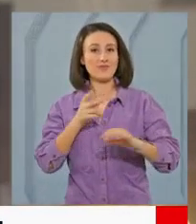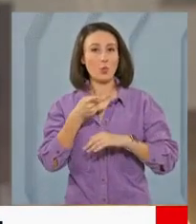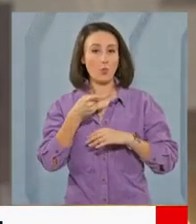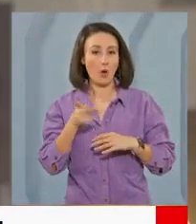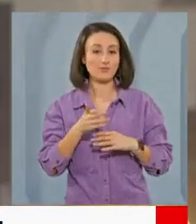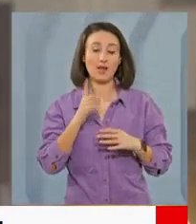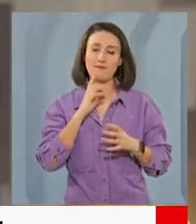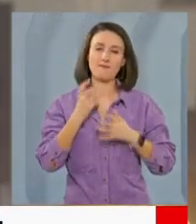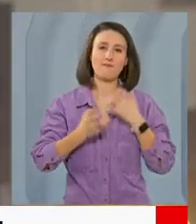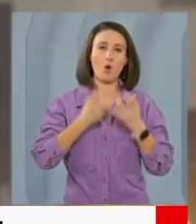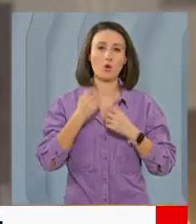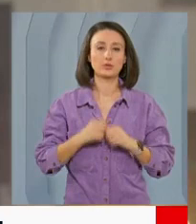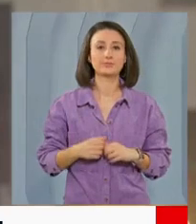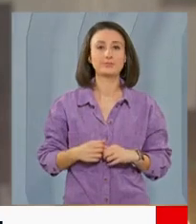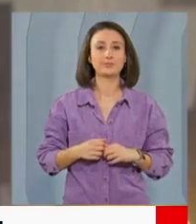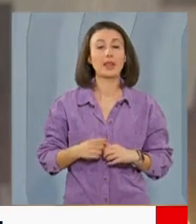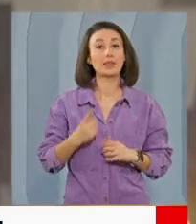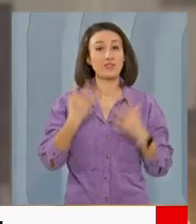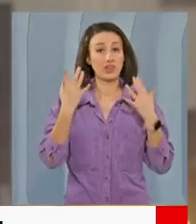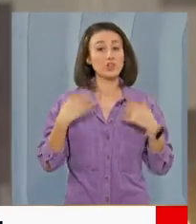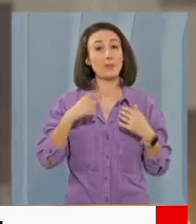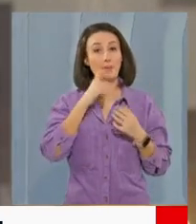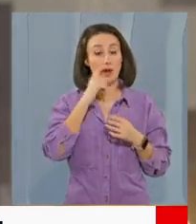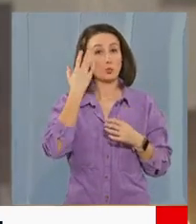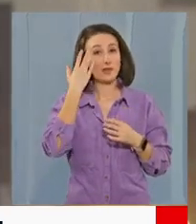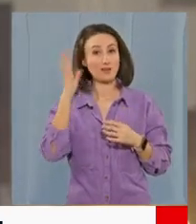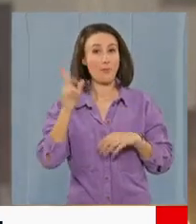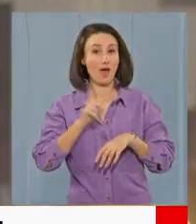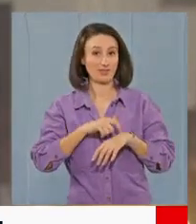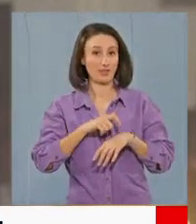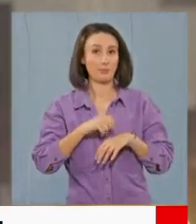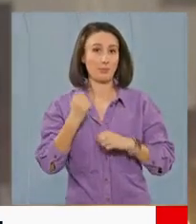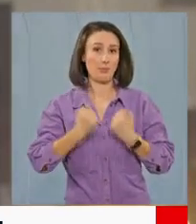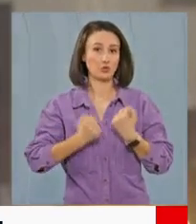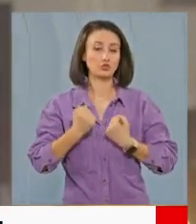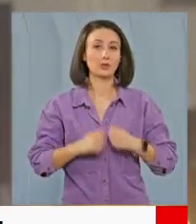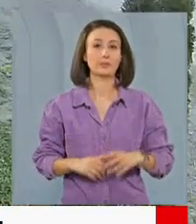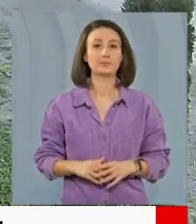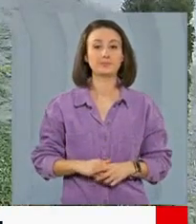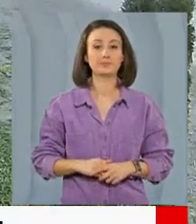gaze care a luat imediat foc din fericire bărbatul a reușit să iasă la timp din mașină